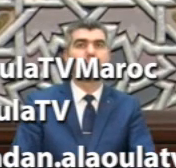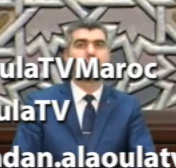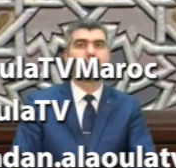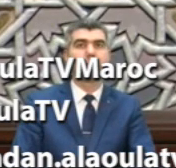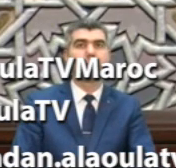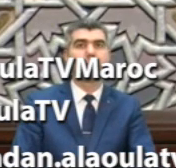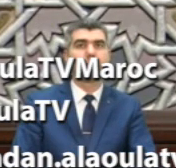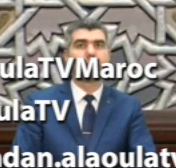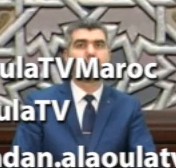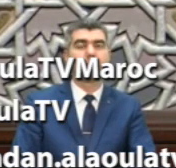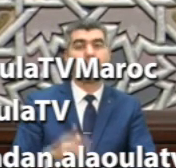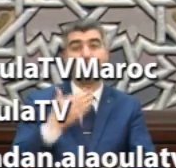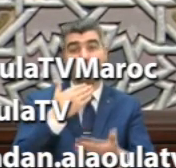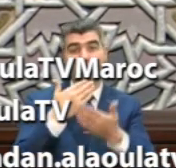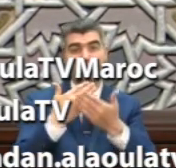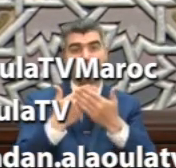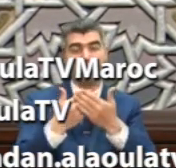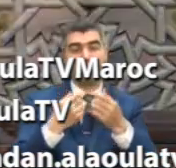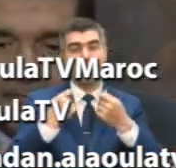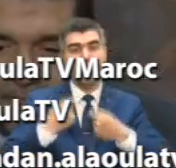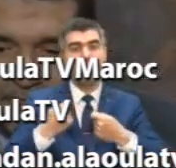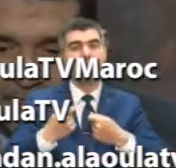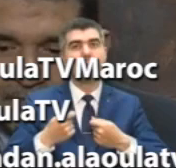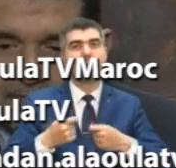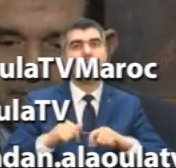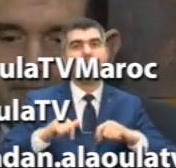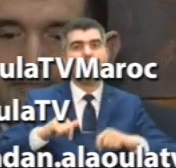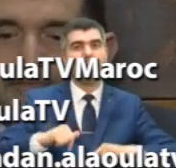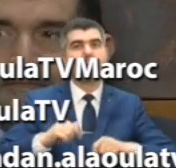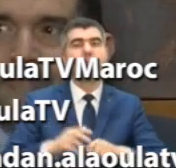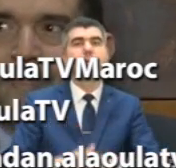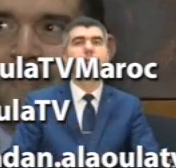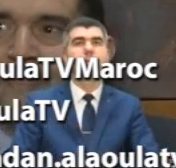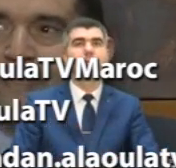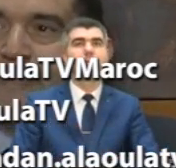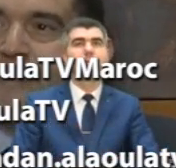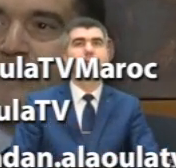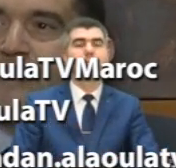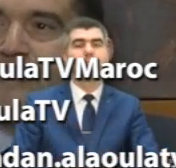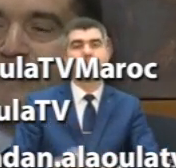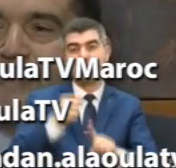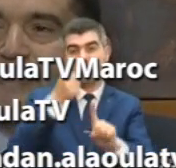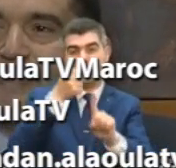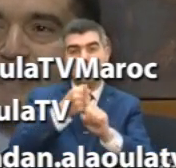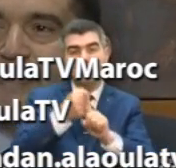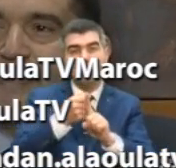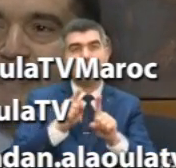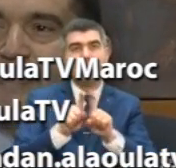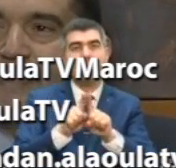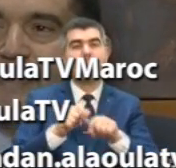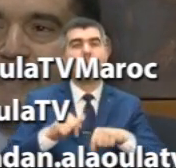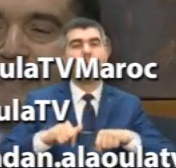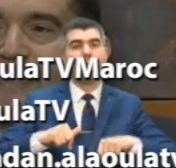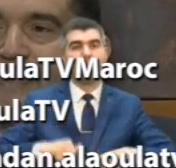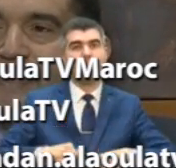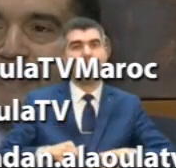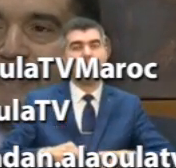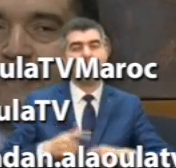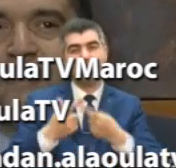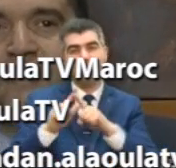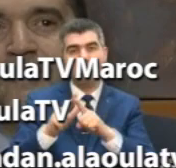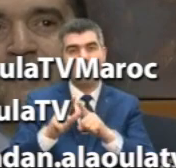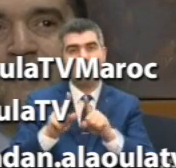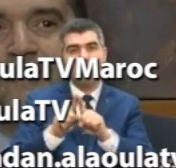تفضل السيد النائب. شكرا السيدة الرئيسة، السيد كاتب الدولة المحترم، رغم المجهودات المقدرة اللي كتقوموا بها في